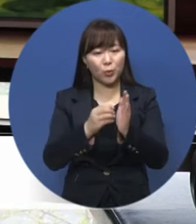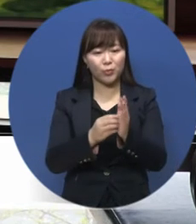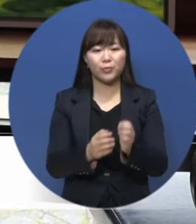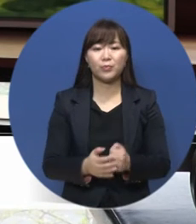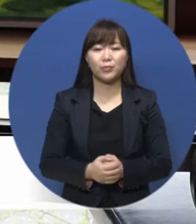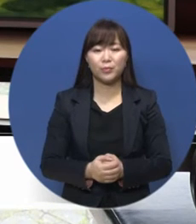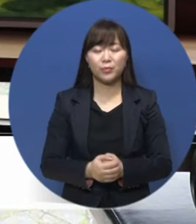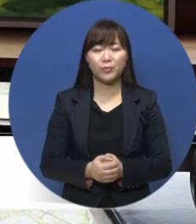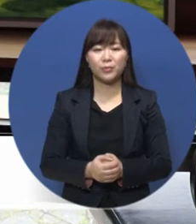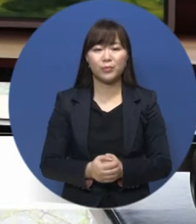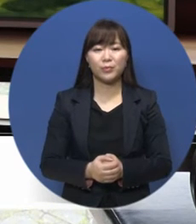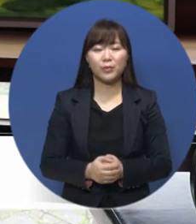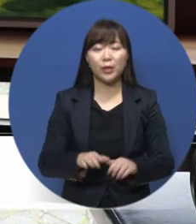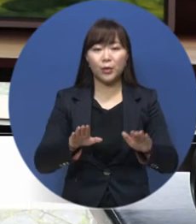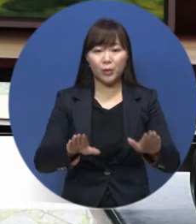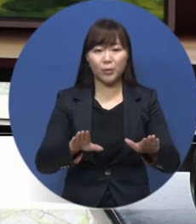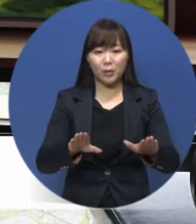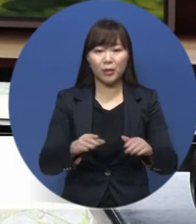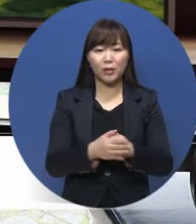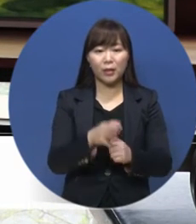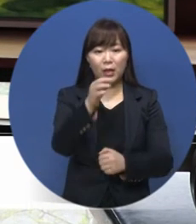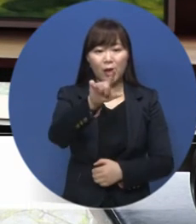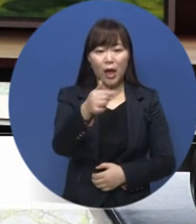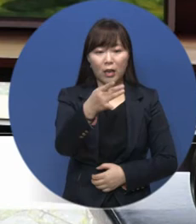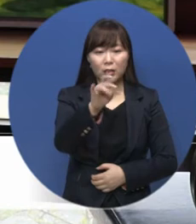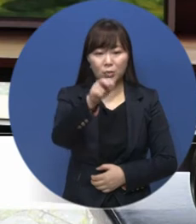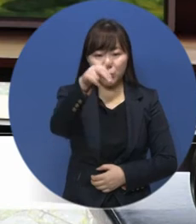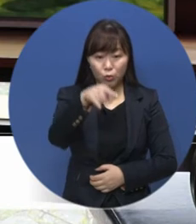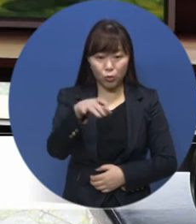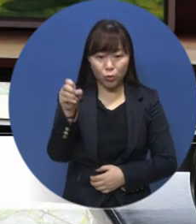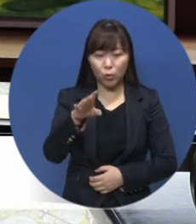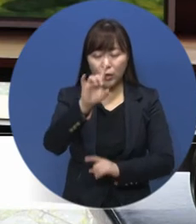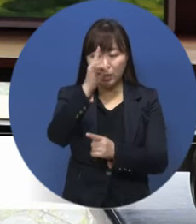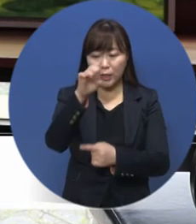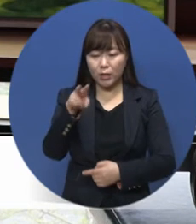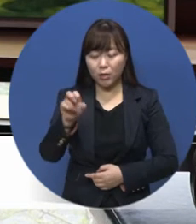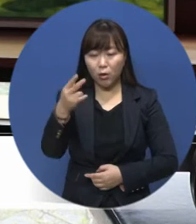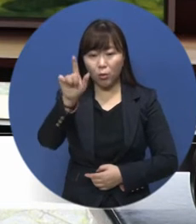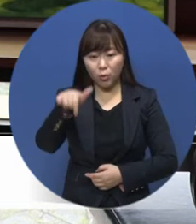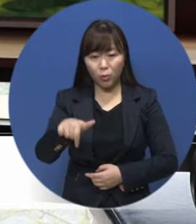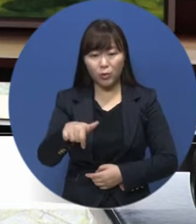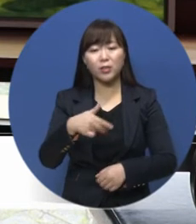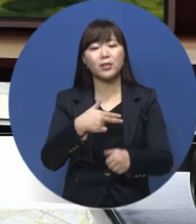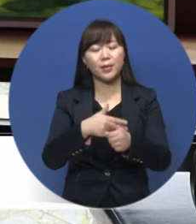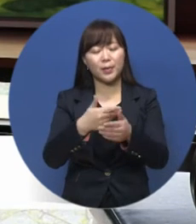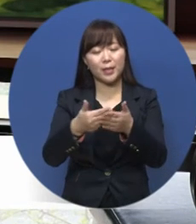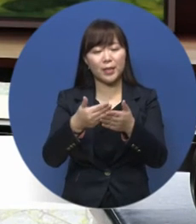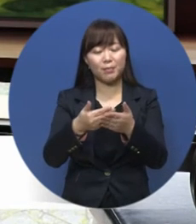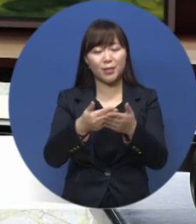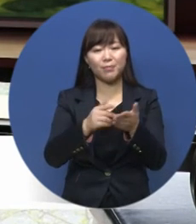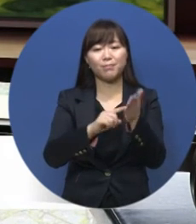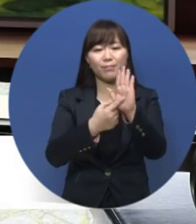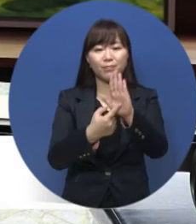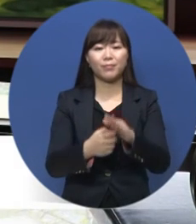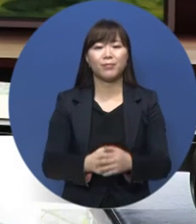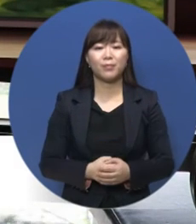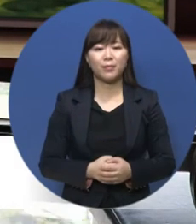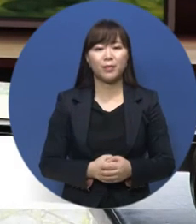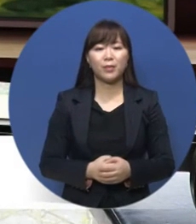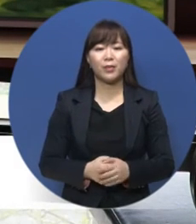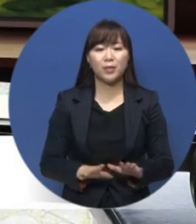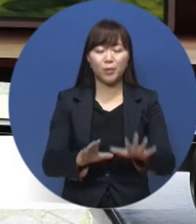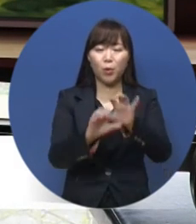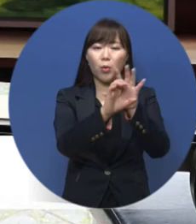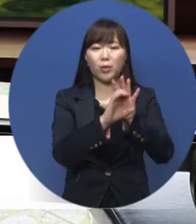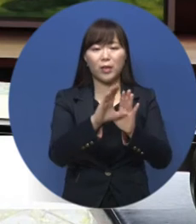있는데요. 이번에 안금주 선생님과 이영옥 선생님 그림을 전시하게 되었습니다. 코로나